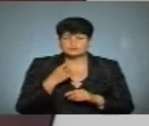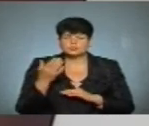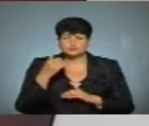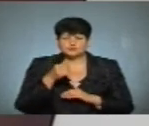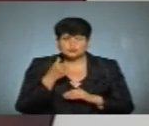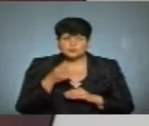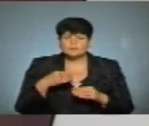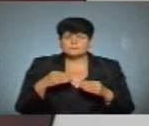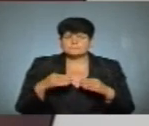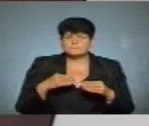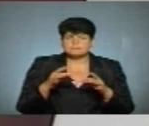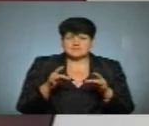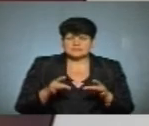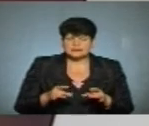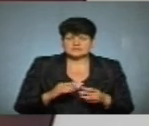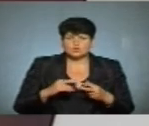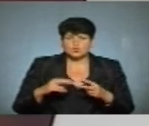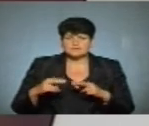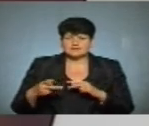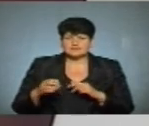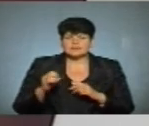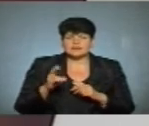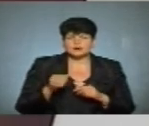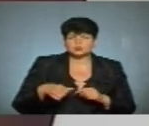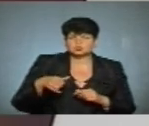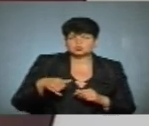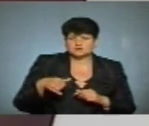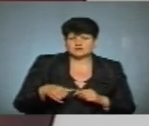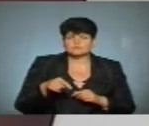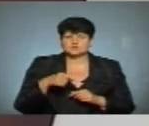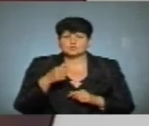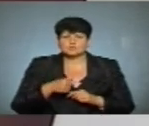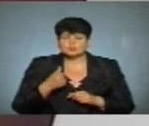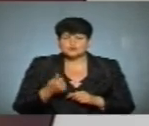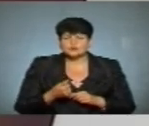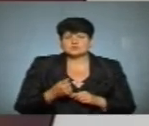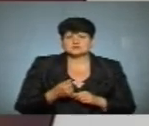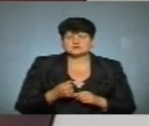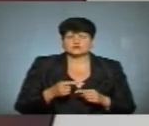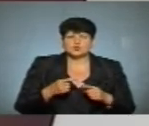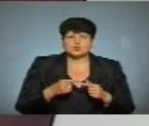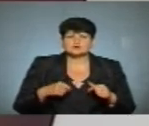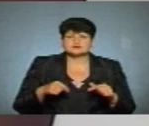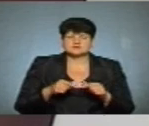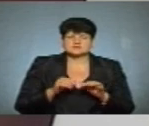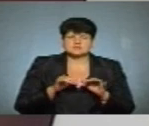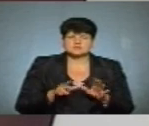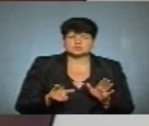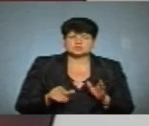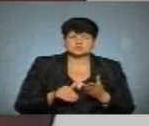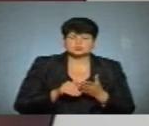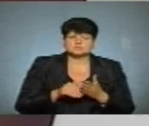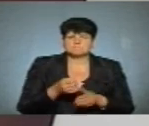року поліетиленові пакети тернополяни обмінювали на екосумки. Цьогоріч, каже Ольга Гордієнко, до організації акції